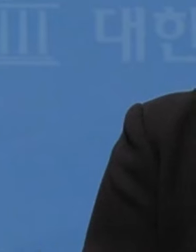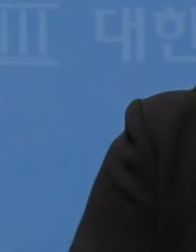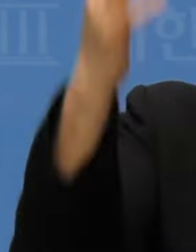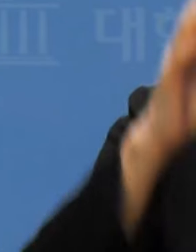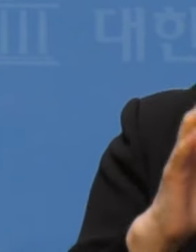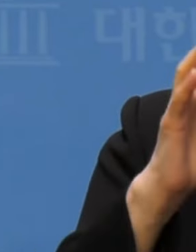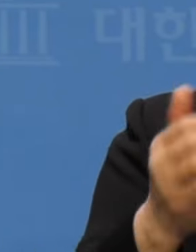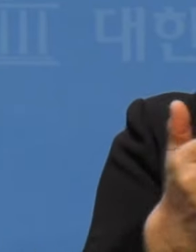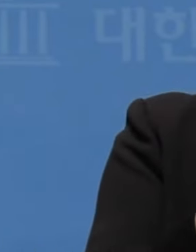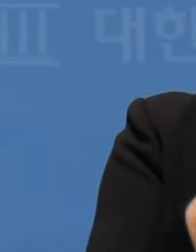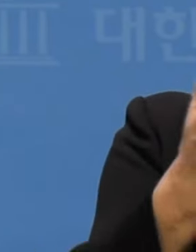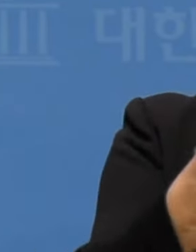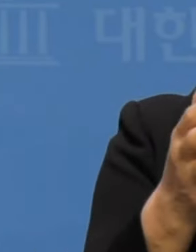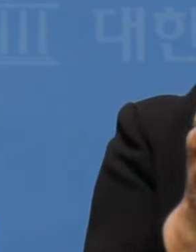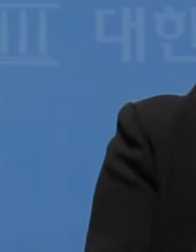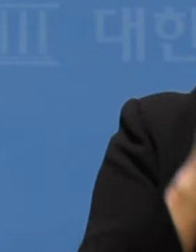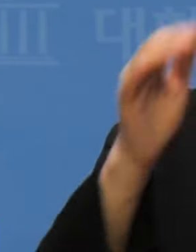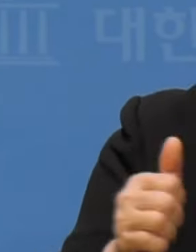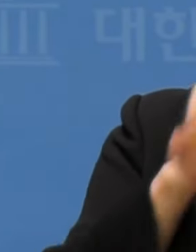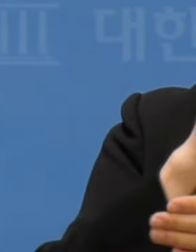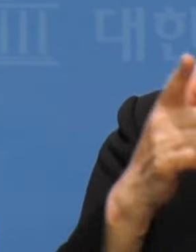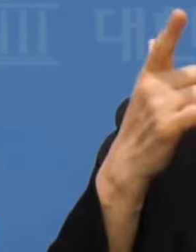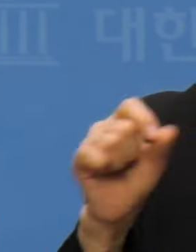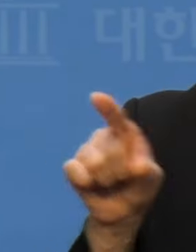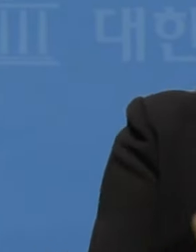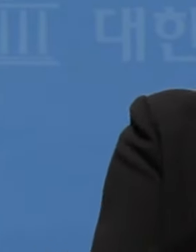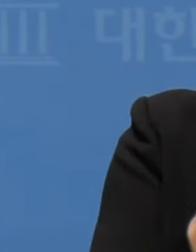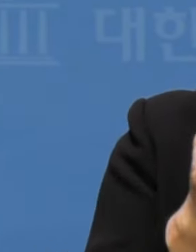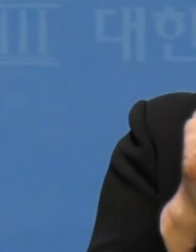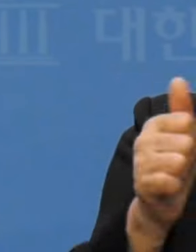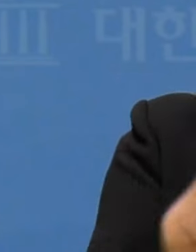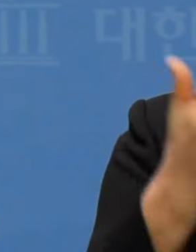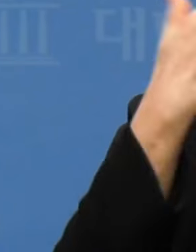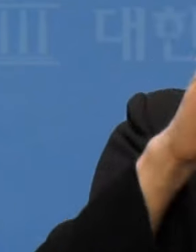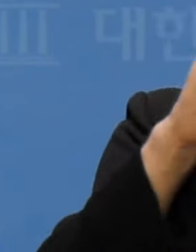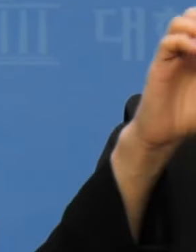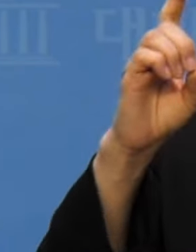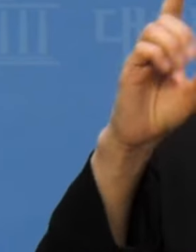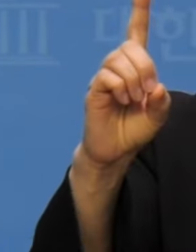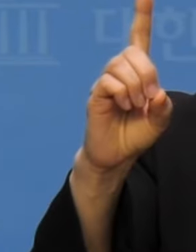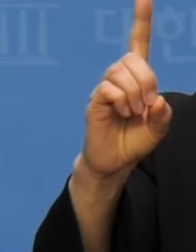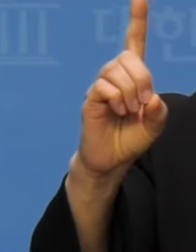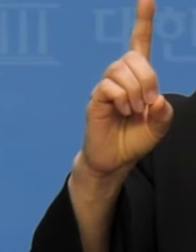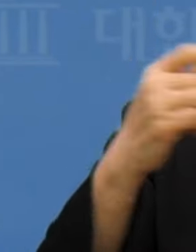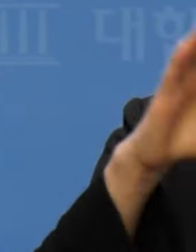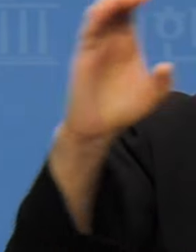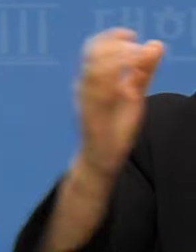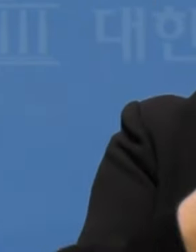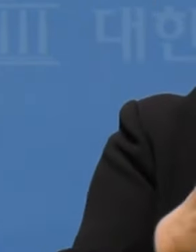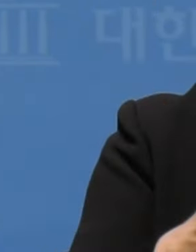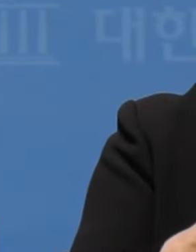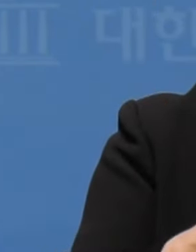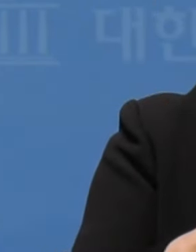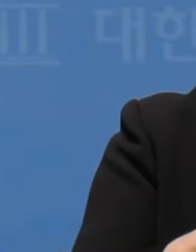한국의 방역 당국이 하나님 말씀처럼 믿고 따랐던 미국 CDC 6피트